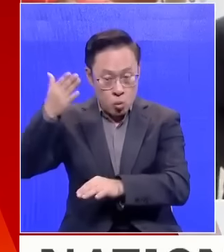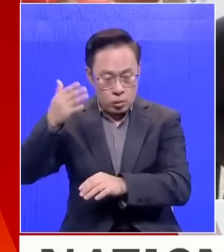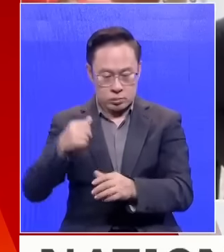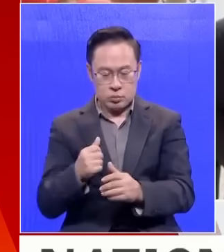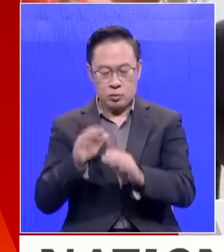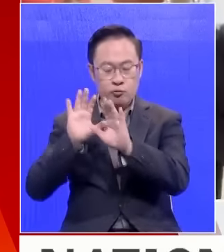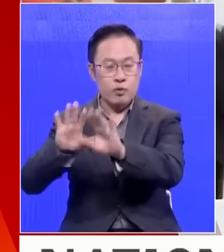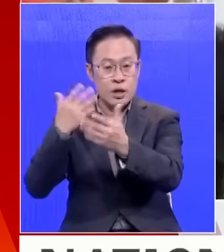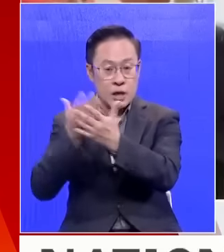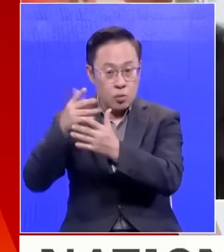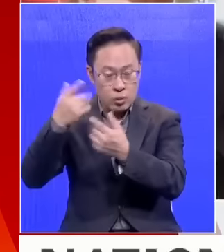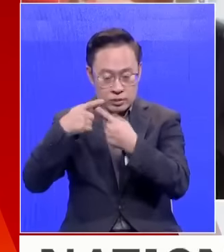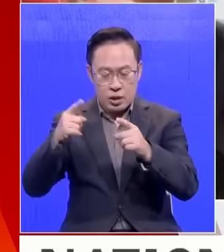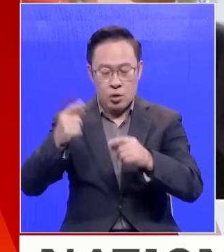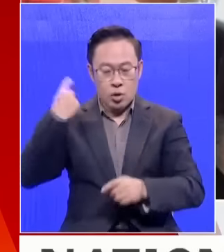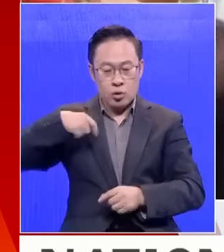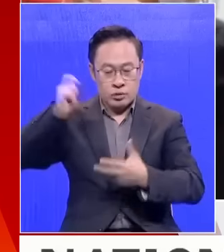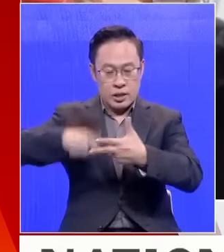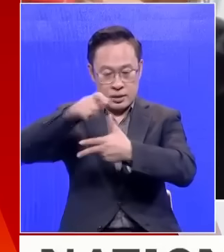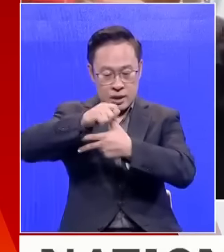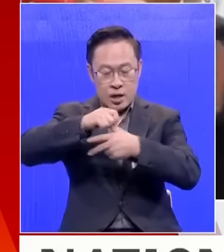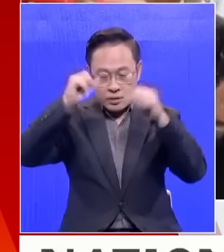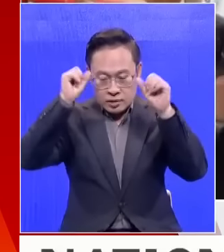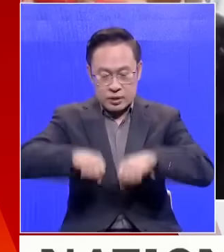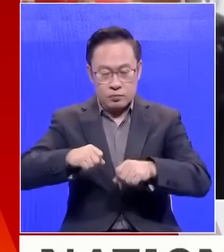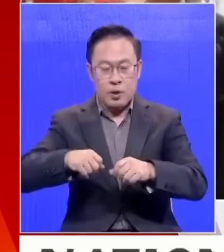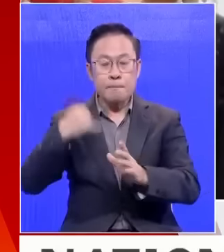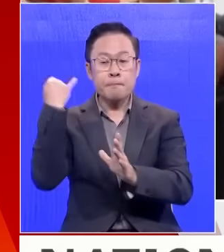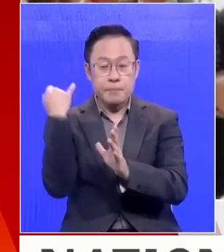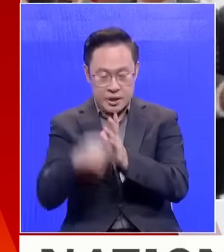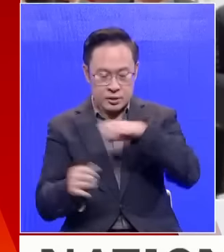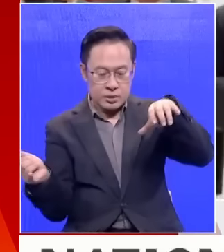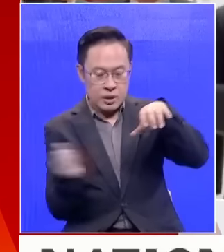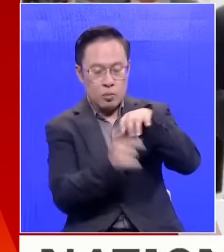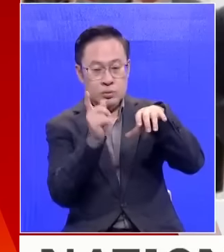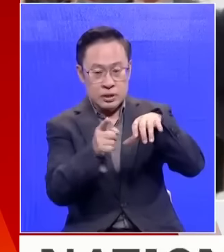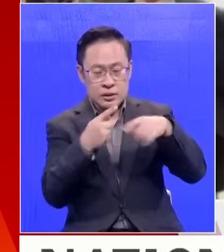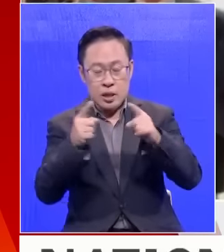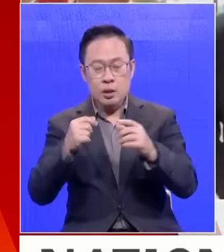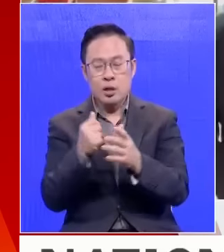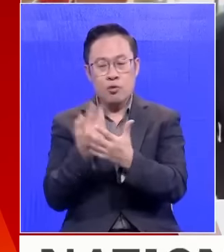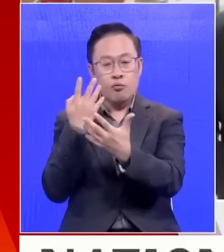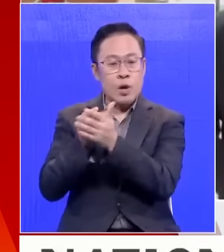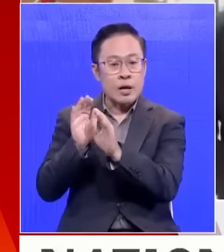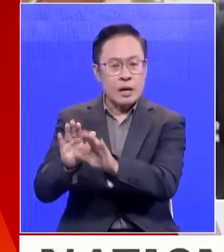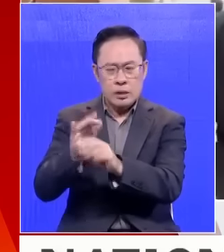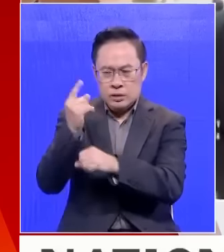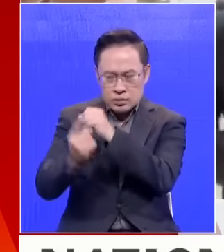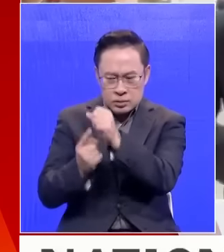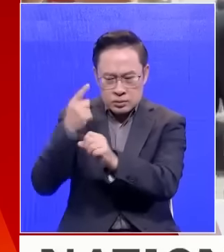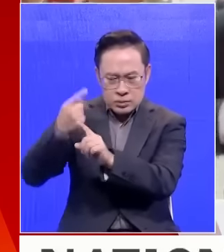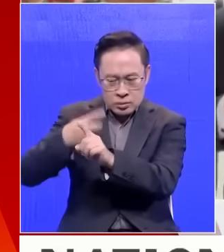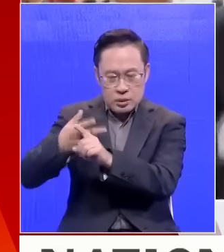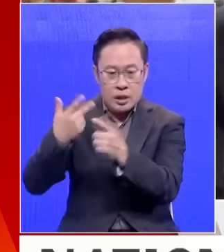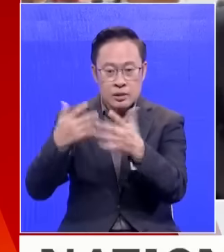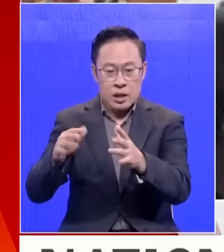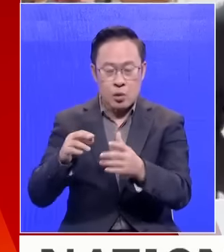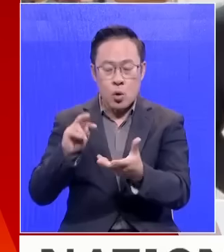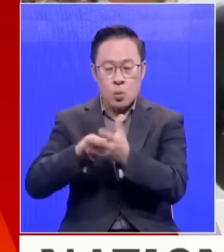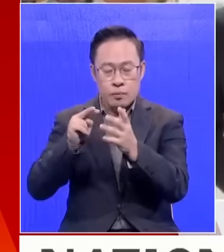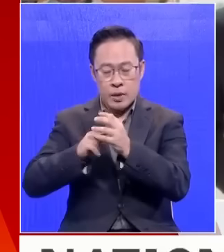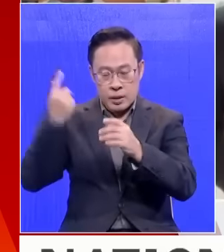ากษาแล้วว่าจำคุกอันนี้คือเข้าแน่แต่บางทีคือพอไปปุ๊บขอประกันตัวออกมาแบบนี้คดียังไม่ถึง